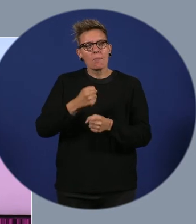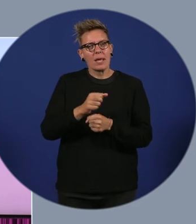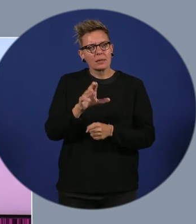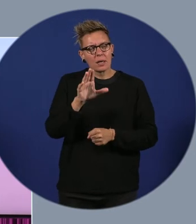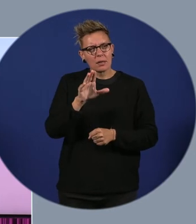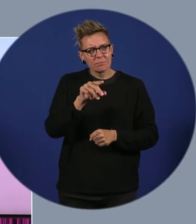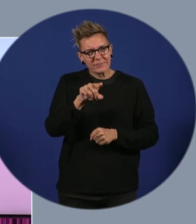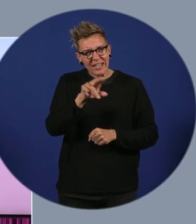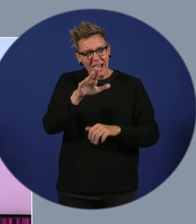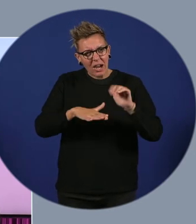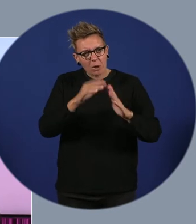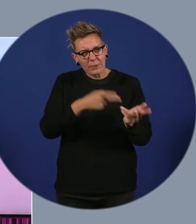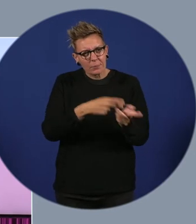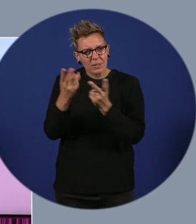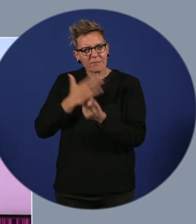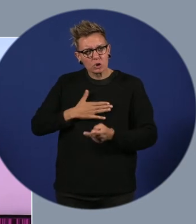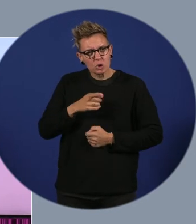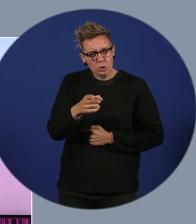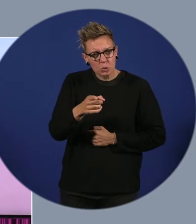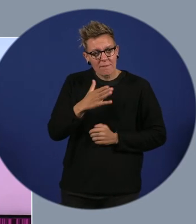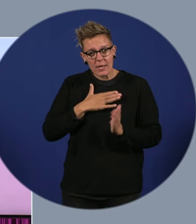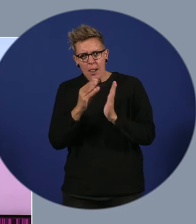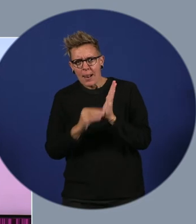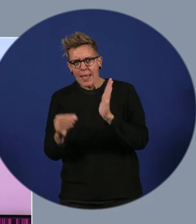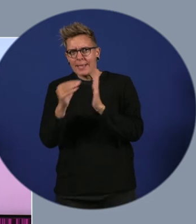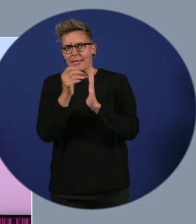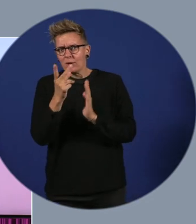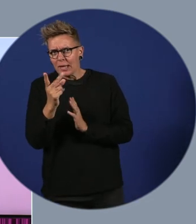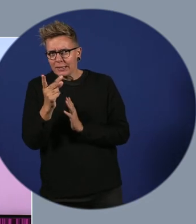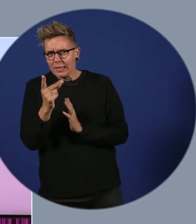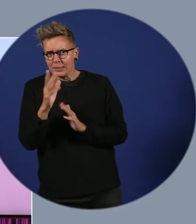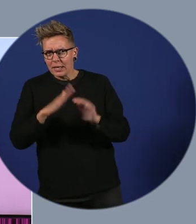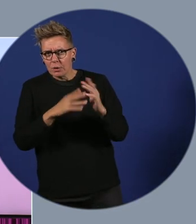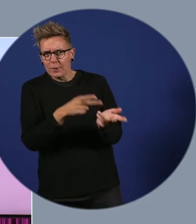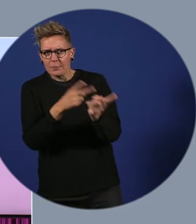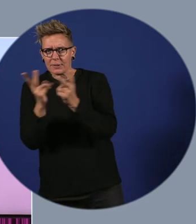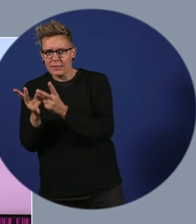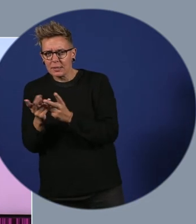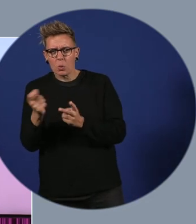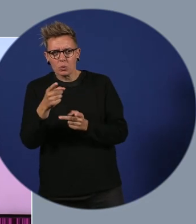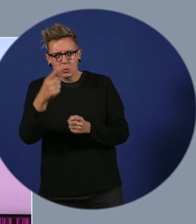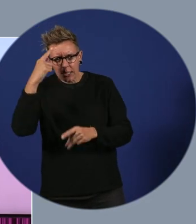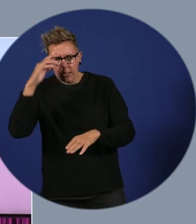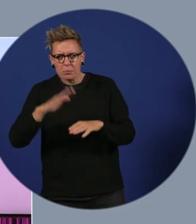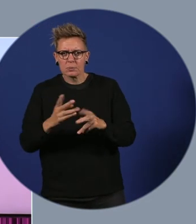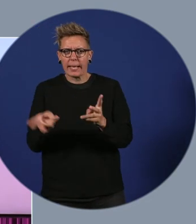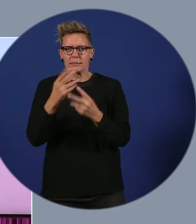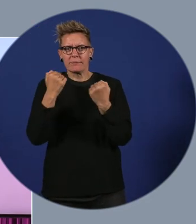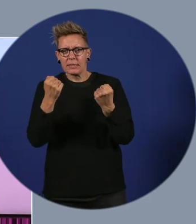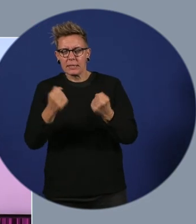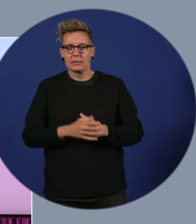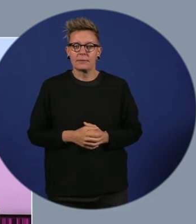demokrati? Och hade du velat fylla på med någonting rent som det var en tanke i huvudet eller liknande? Nej, jag